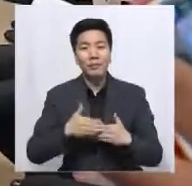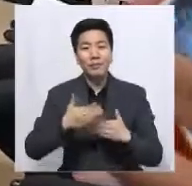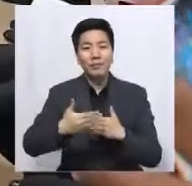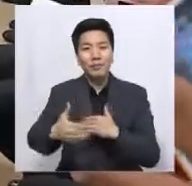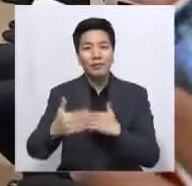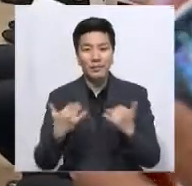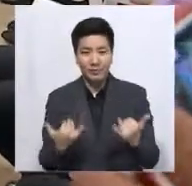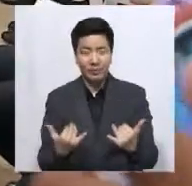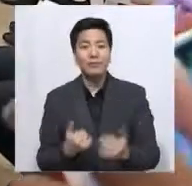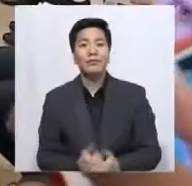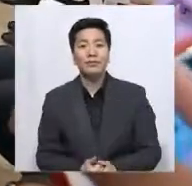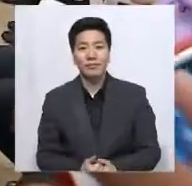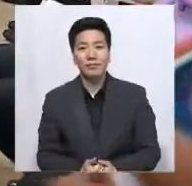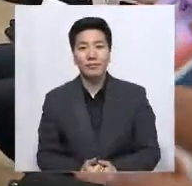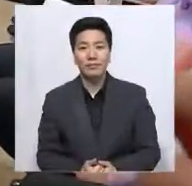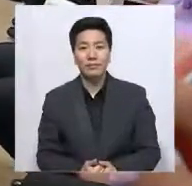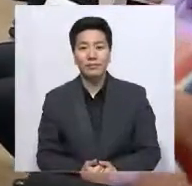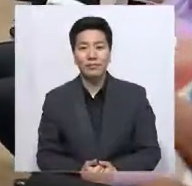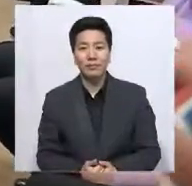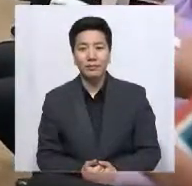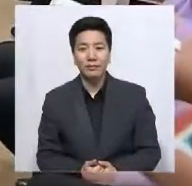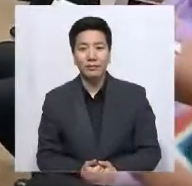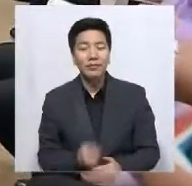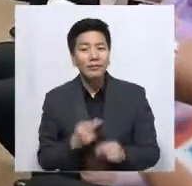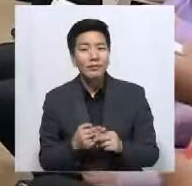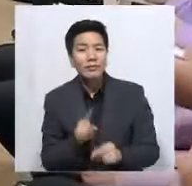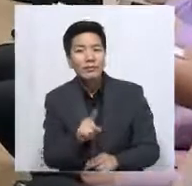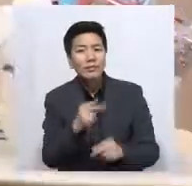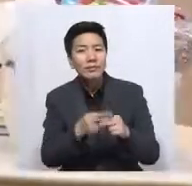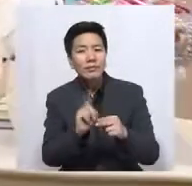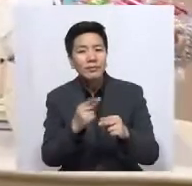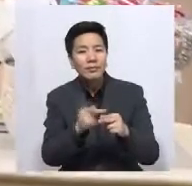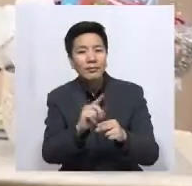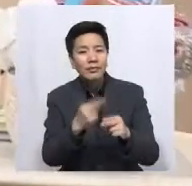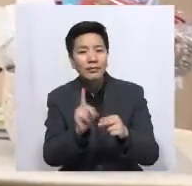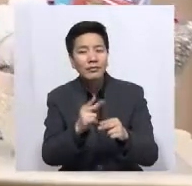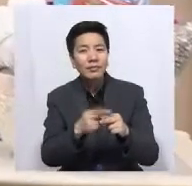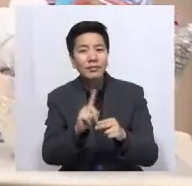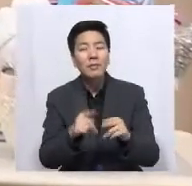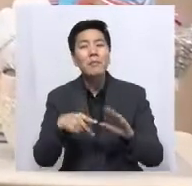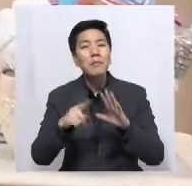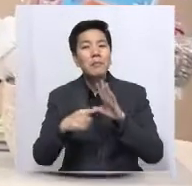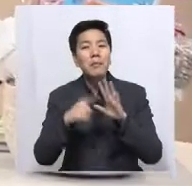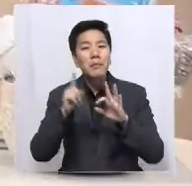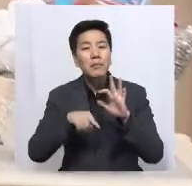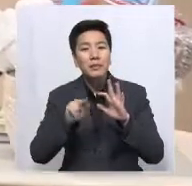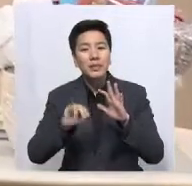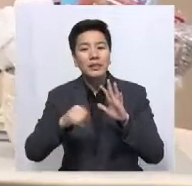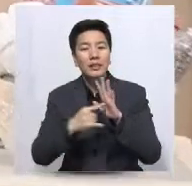ตอนนั้นอย่างนี ้ชื่ออะไรแล้วชื่ออะไรแล้ว ปั้นจัน ปั้นจันปั้นจันเหรอไม่ใช่ในละ